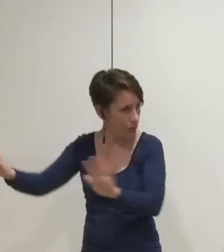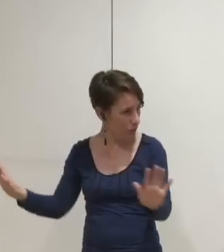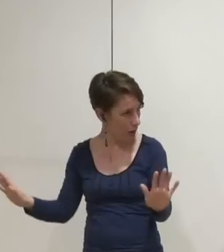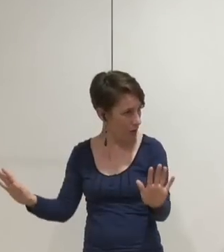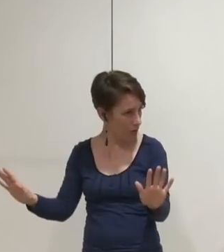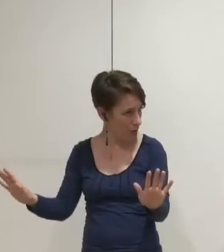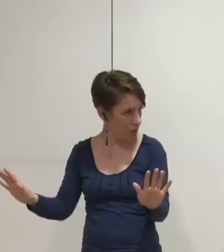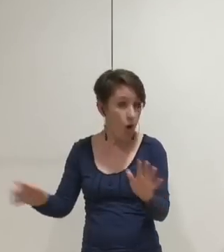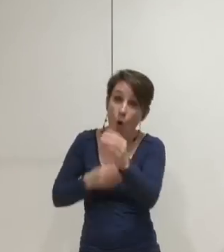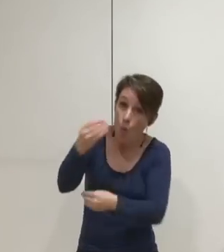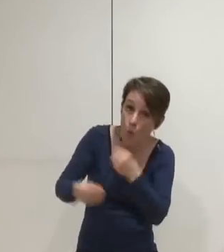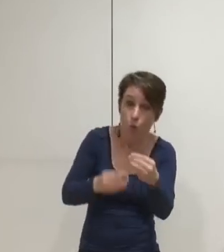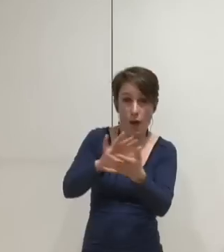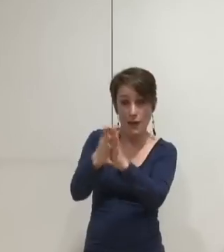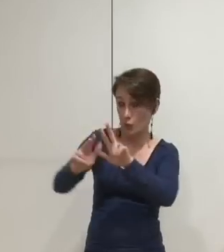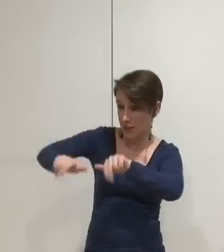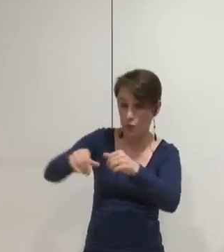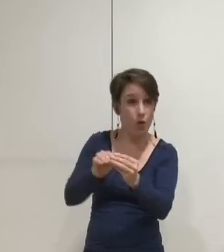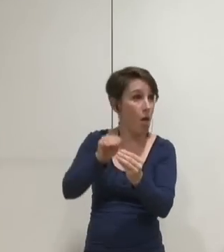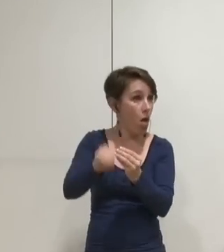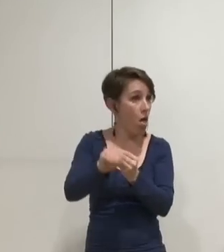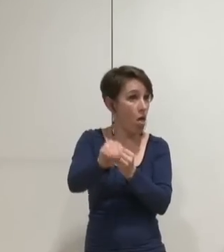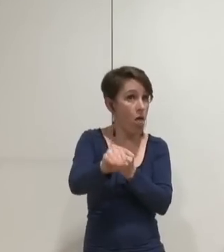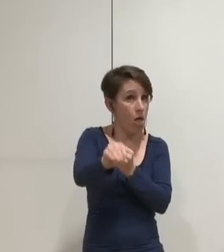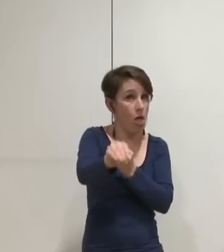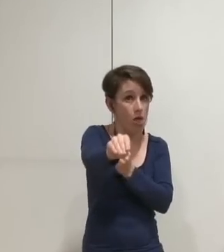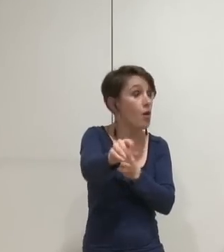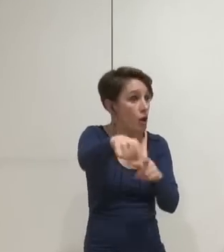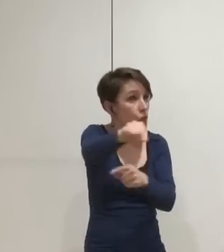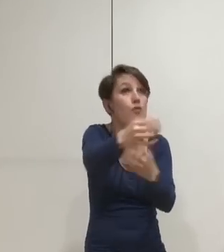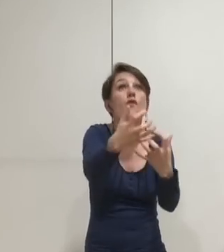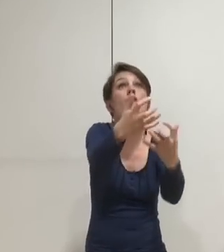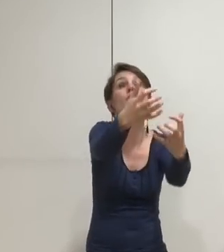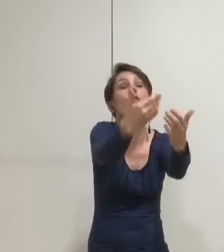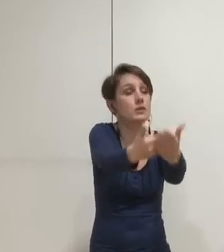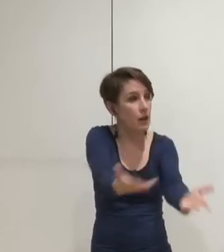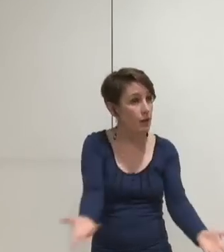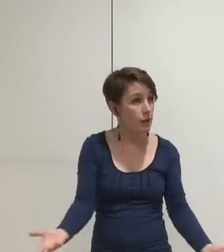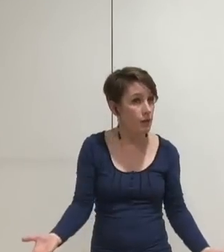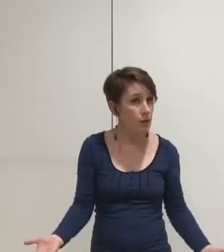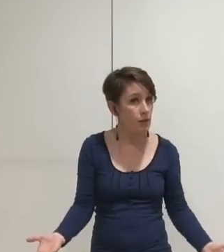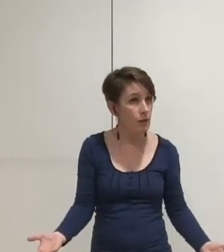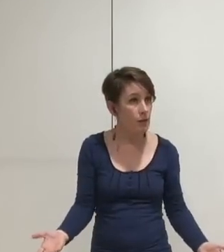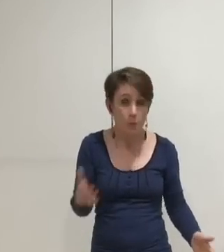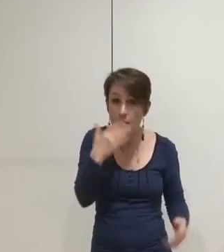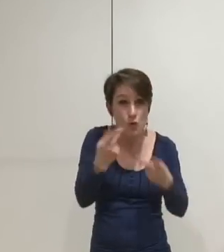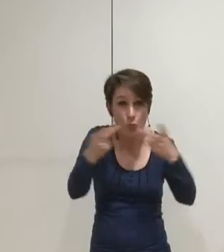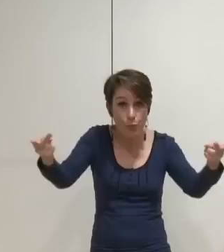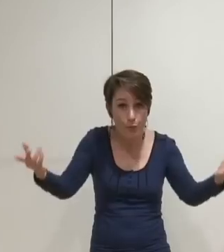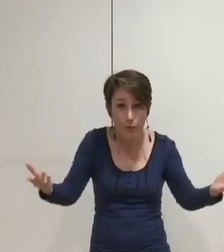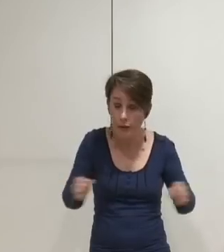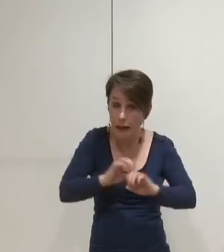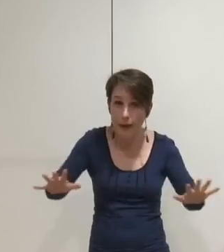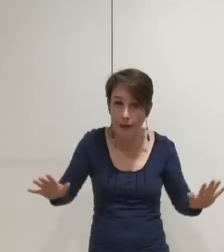prolongé et c'estit donc manifestement le choix que vous faisiez et je pense qu'il faut le dire clairement à un moment ou un